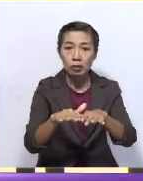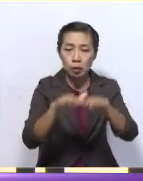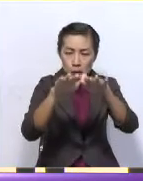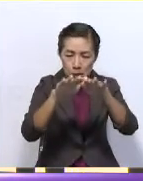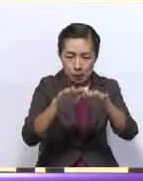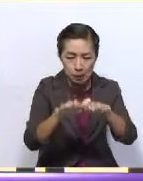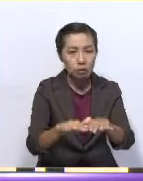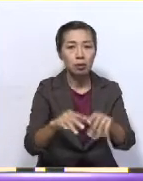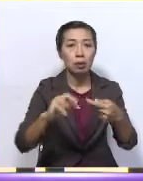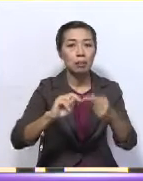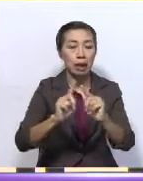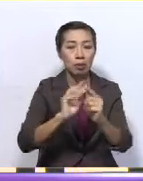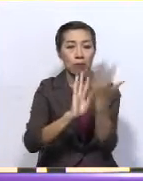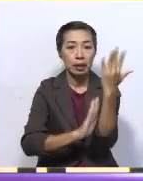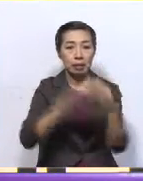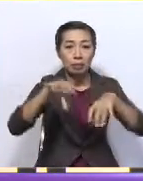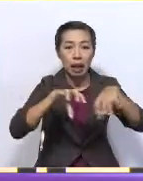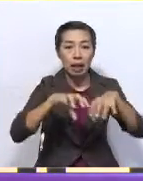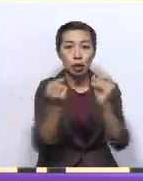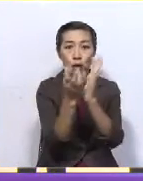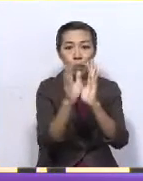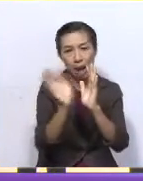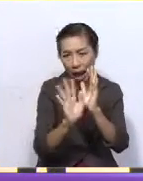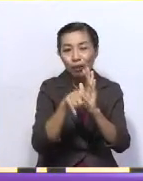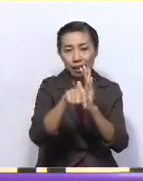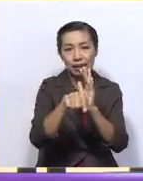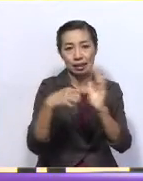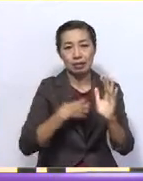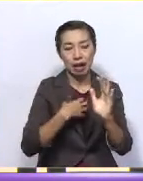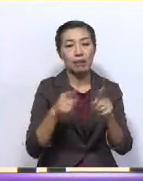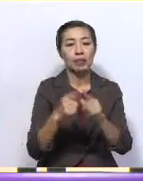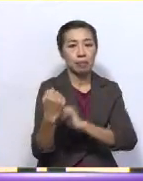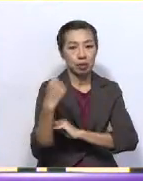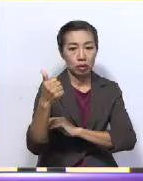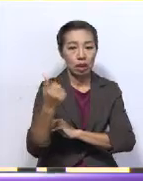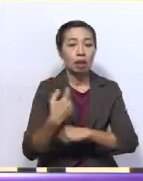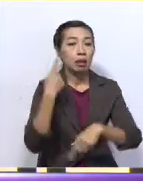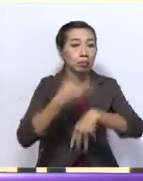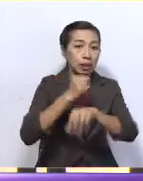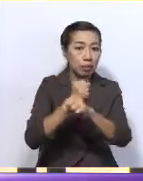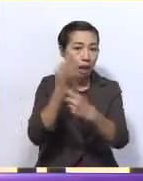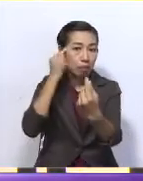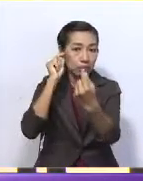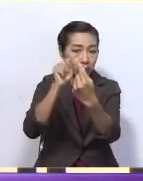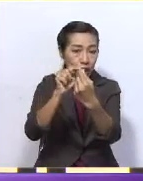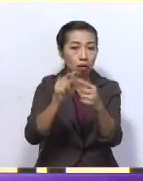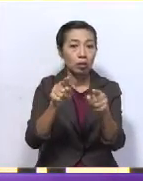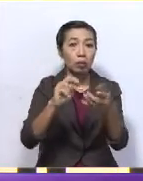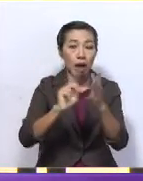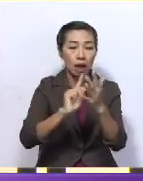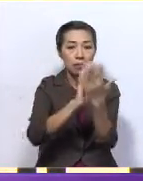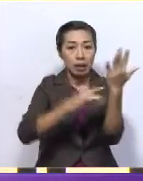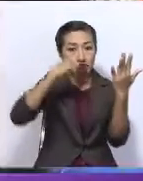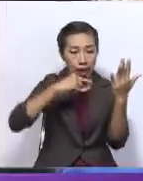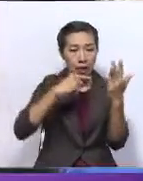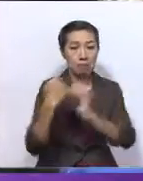ทั่งไม่ก่อให้เกิดผลกระทบต่อการบริหารประเทศจะบูรณาการกันทั้งการปฏิบัติแนวคิดแต่เป้าหมายเดียวกันก็คือประเทศชาติมั่นคงมั่ง